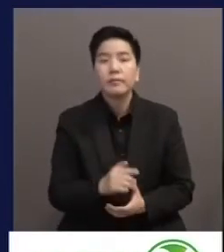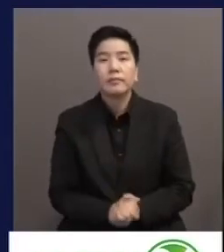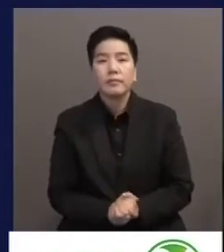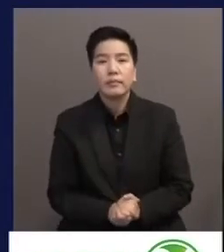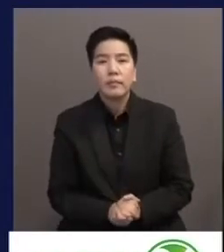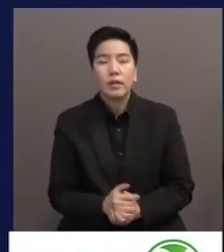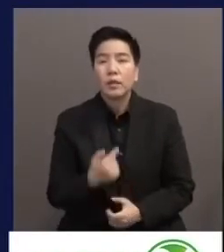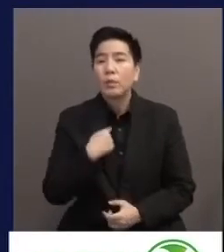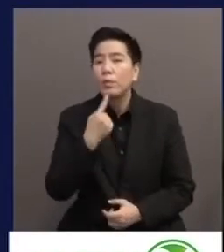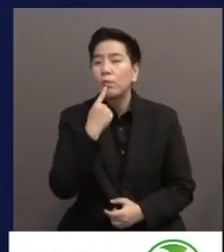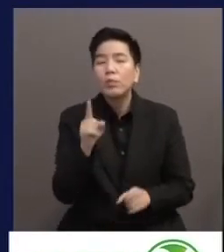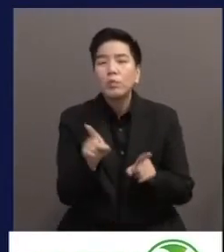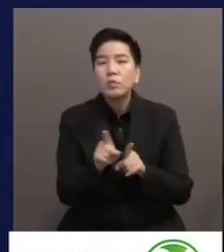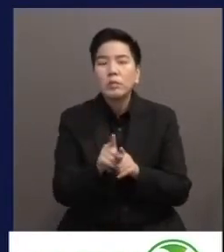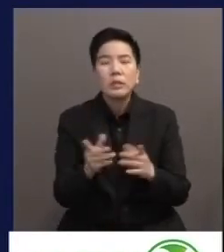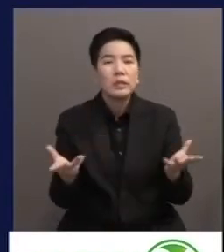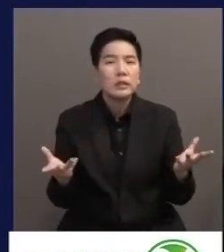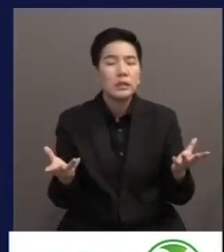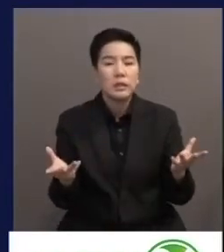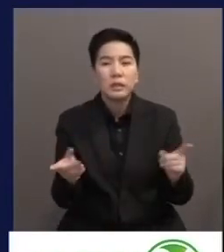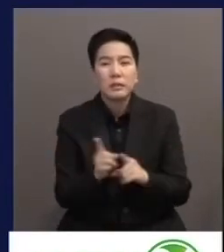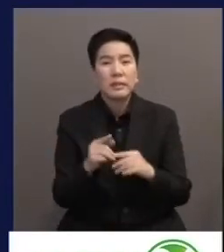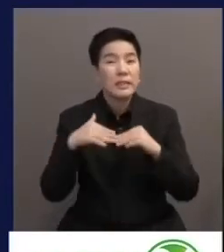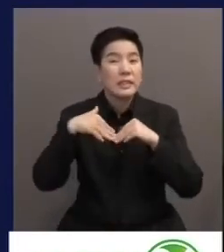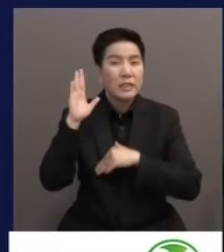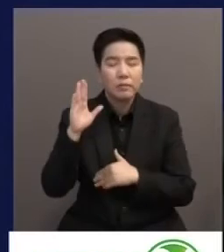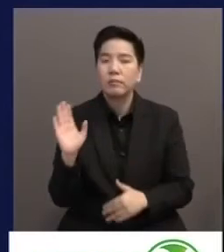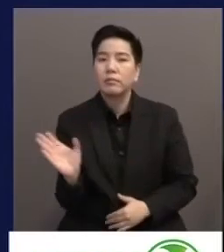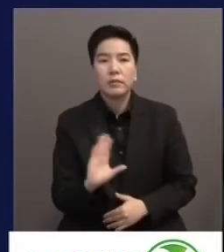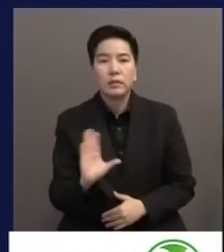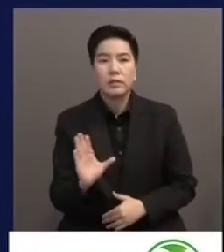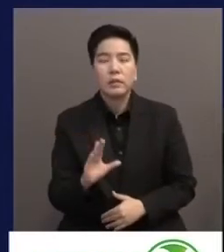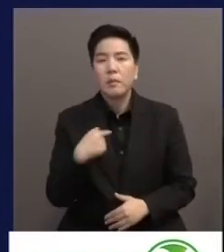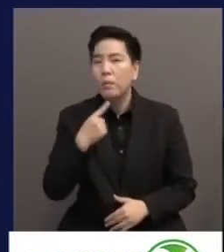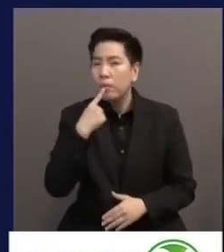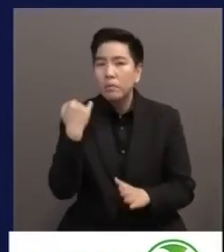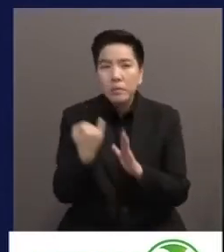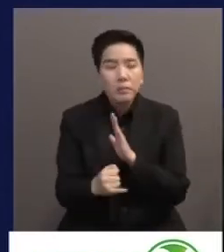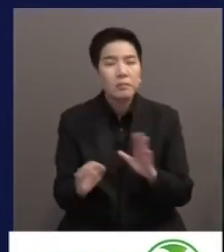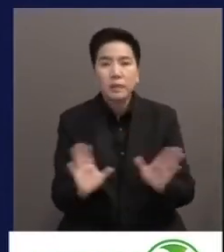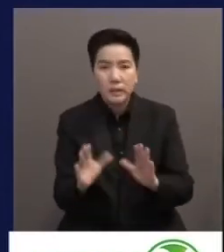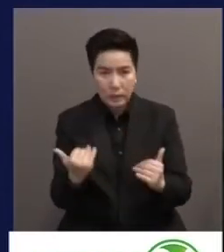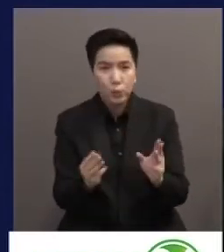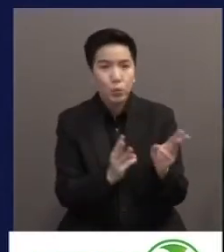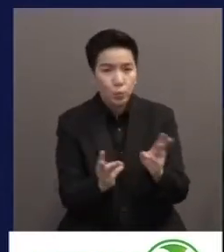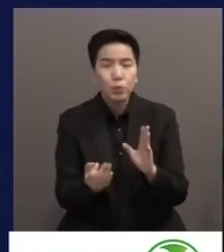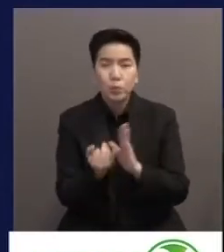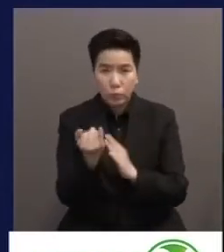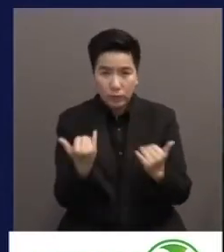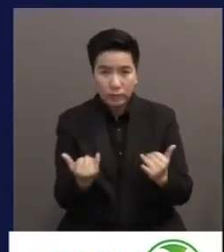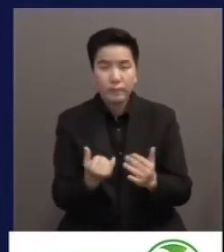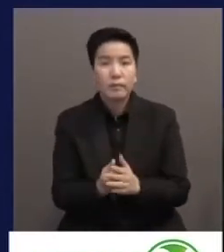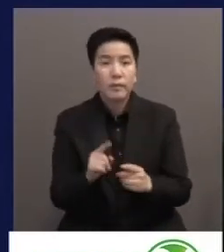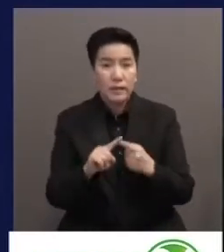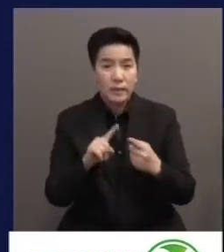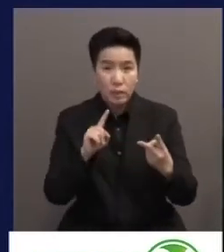เราไม่ได้พูดอะไรที่เกินเลยหรือผิดเพี้ยนไปเลยนะครับส